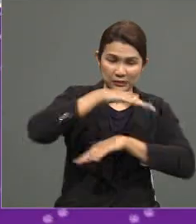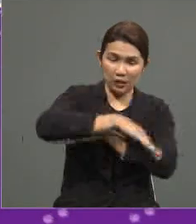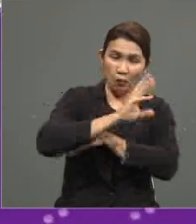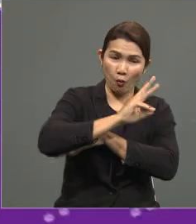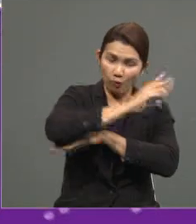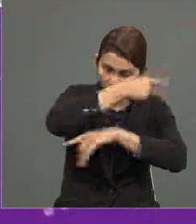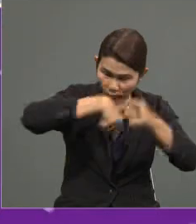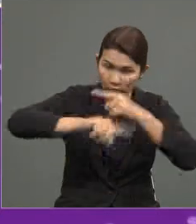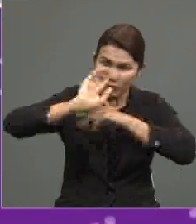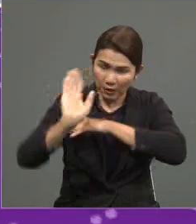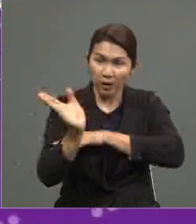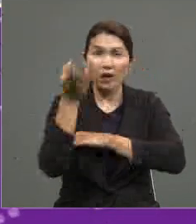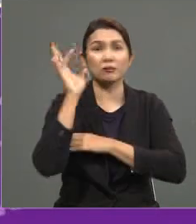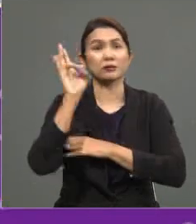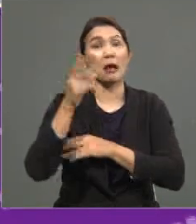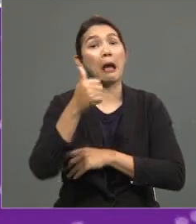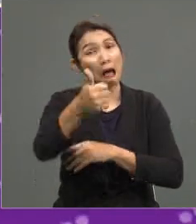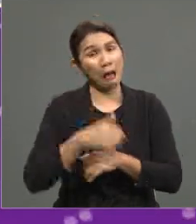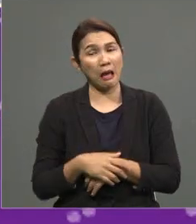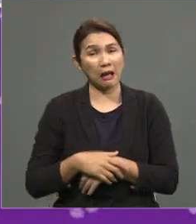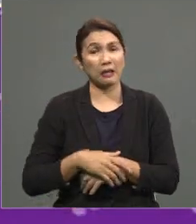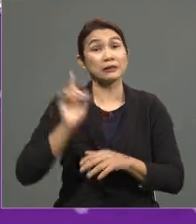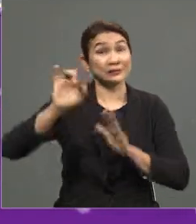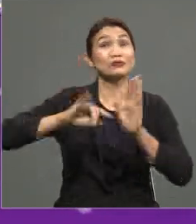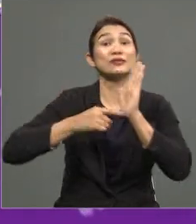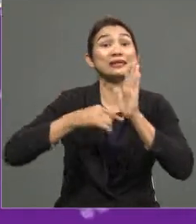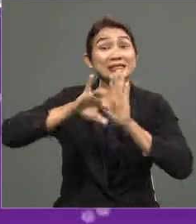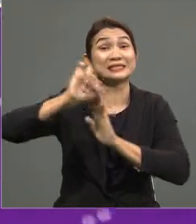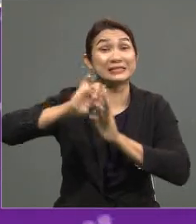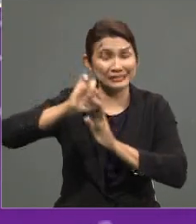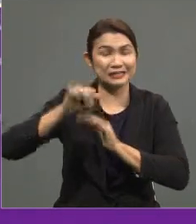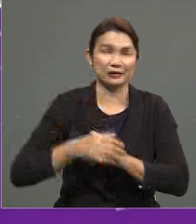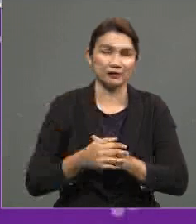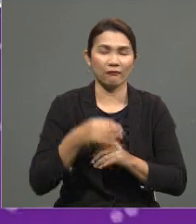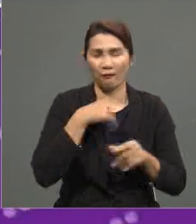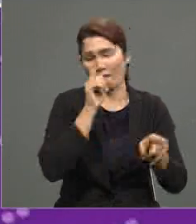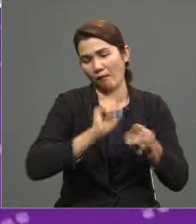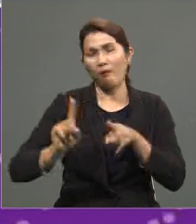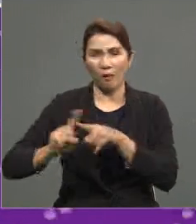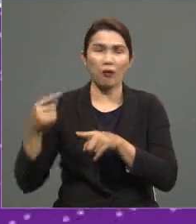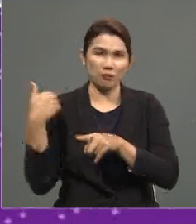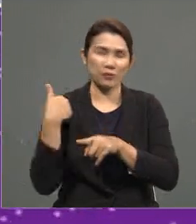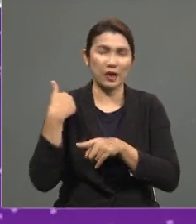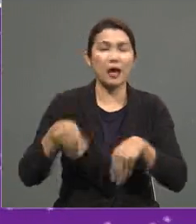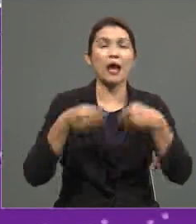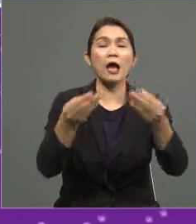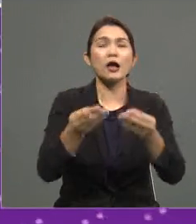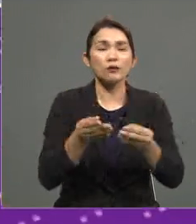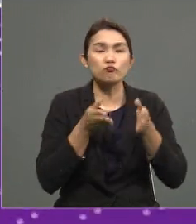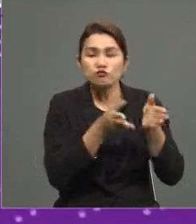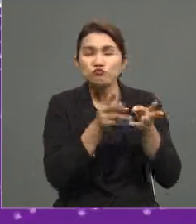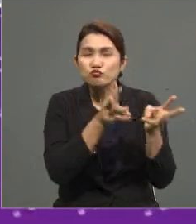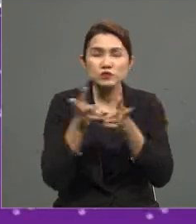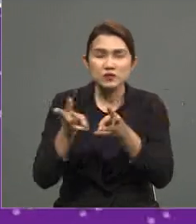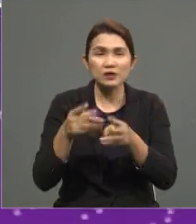ถึงนู่นก็เช้า 7:00นพอดีนี้หมายถึงเชียงใม่ใหนะคะอืก็เรียกว่าหลากหลายทางเลือกแล้วกันนะที่จะเหมาะกับ